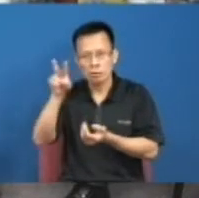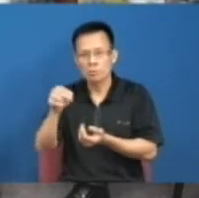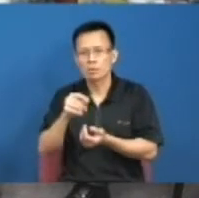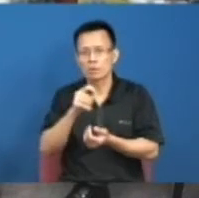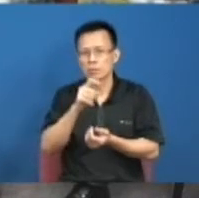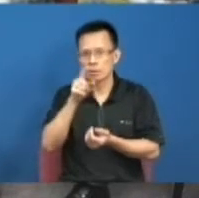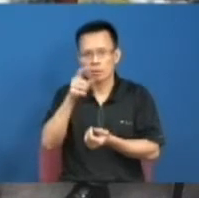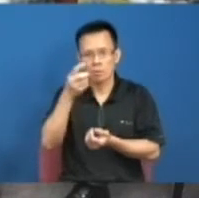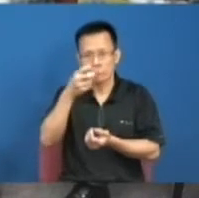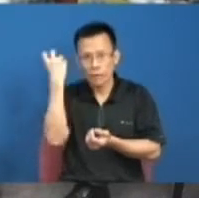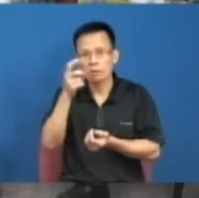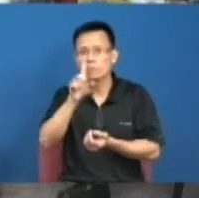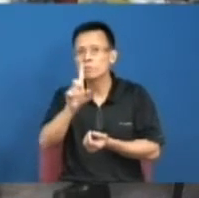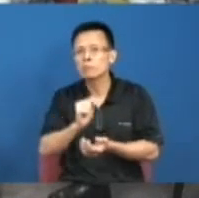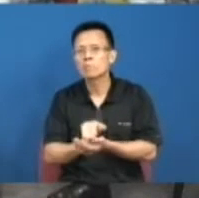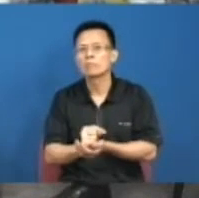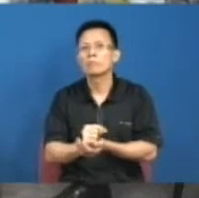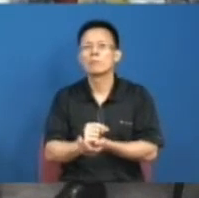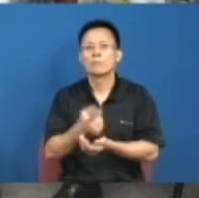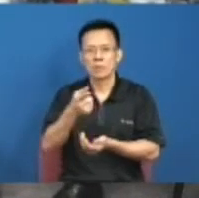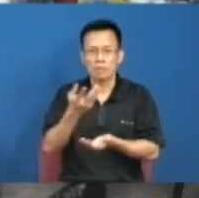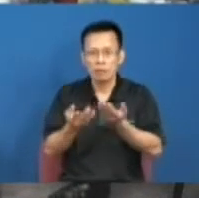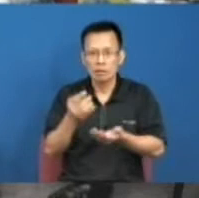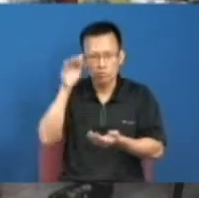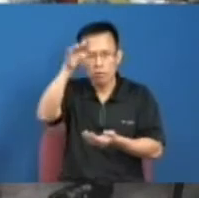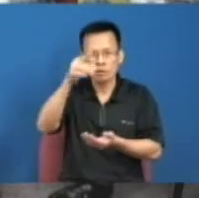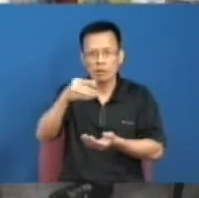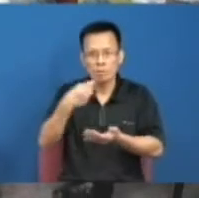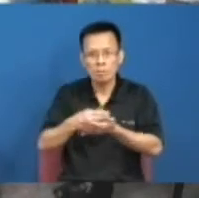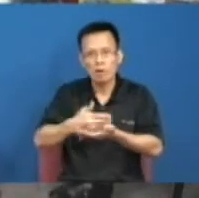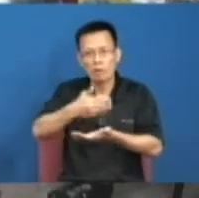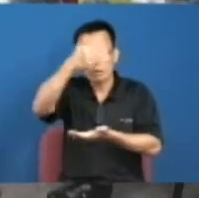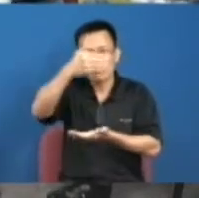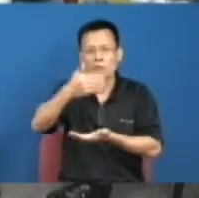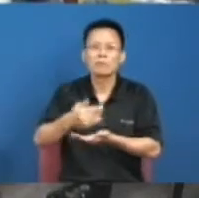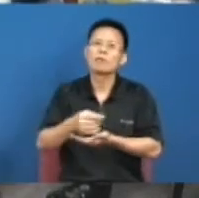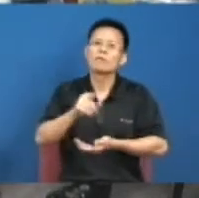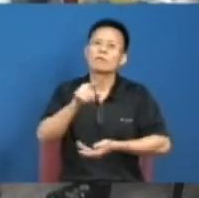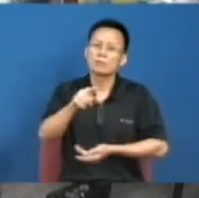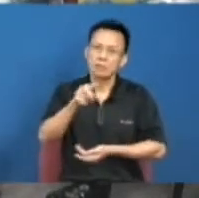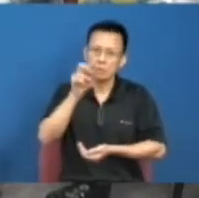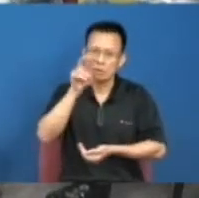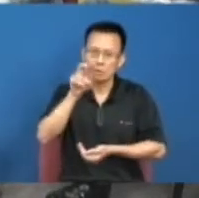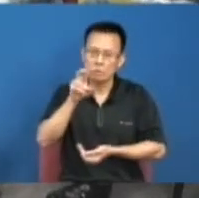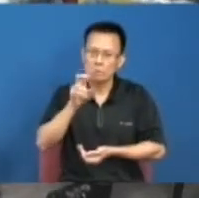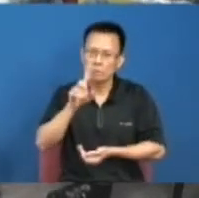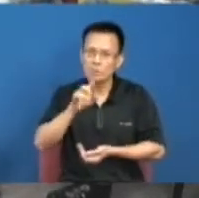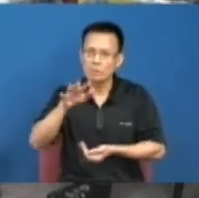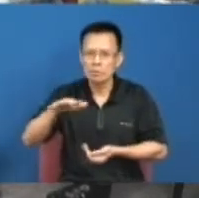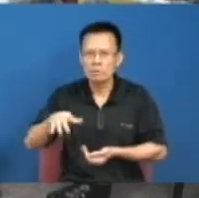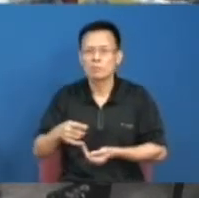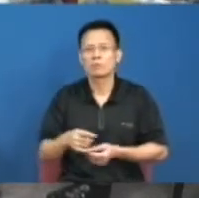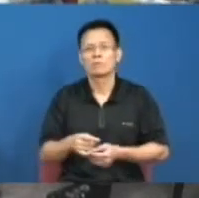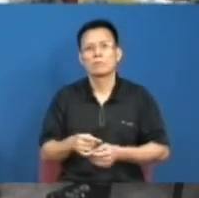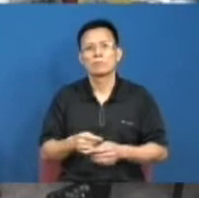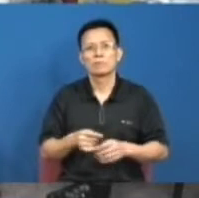即係將來會置業啊嚇，80後嘅置業啊，想買樓咁，你會睇到咩情況啊？ 其實睇